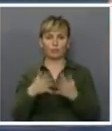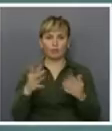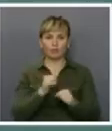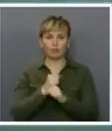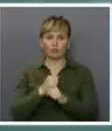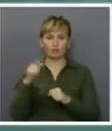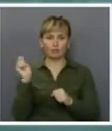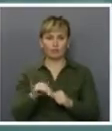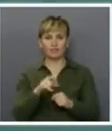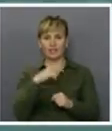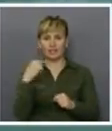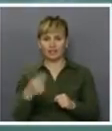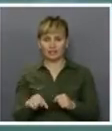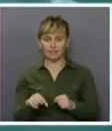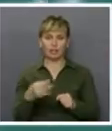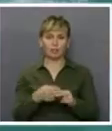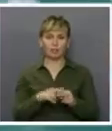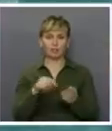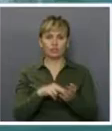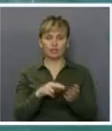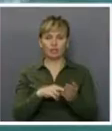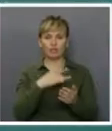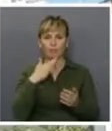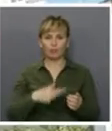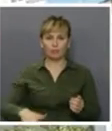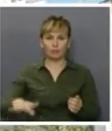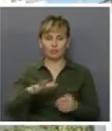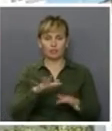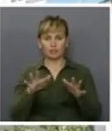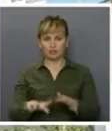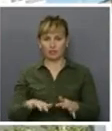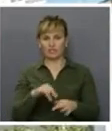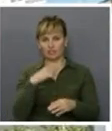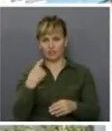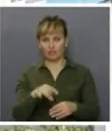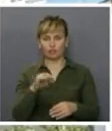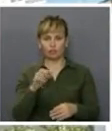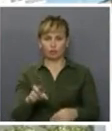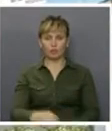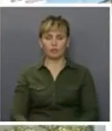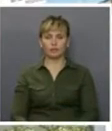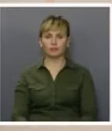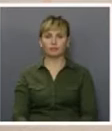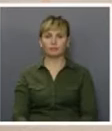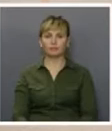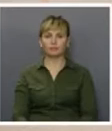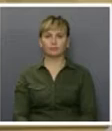отдыхающих приезжает из России, поэтому цены во многих местах отдыха указываются и в российских рублях.